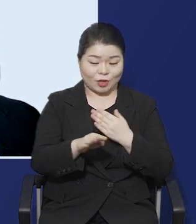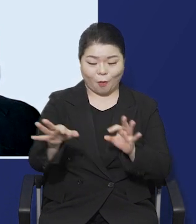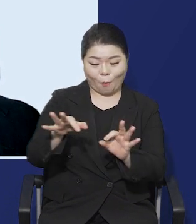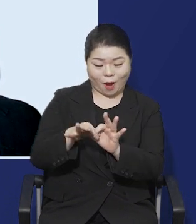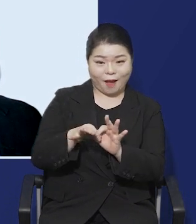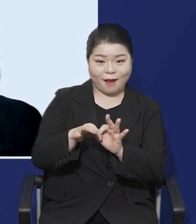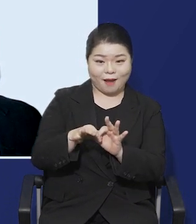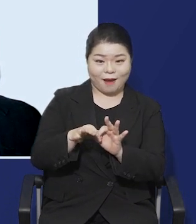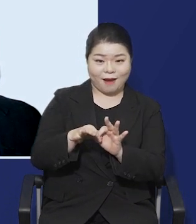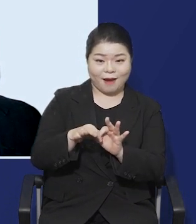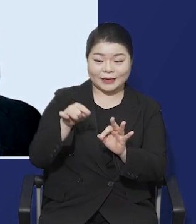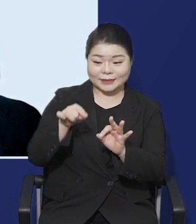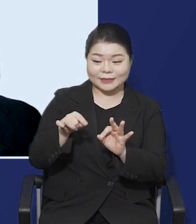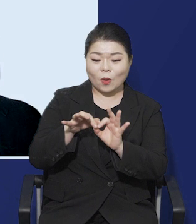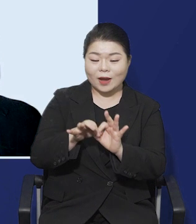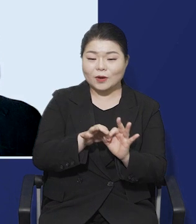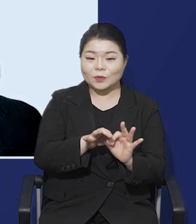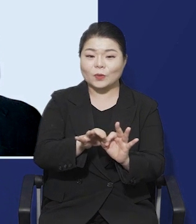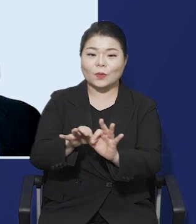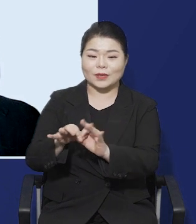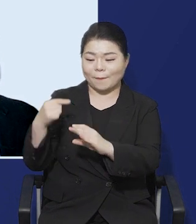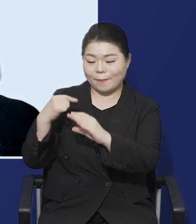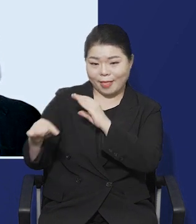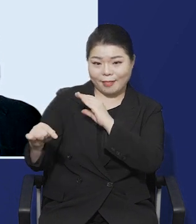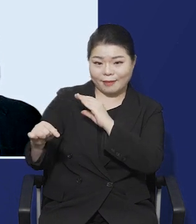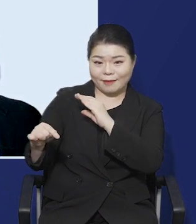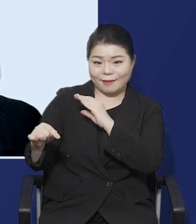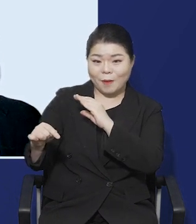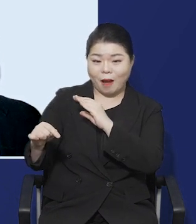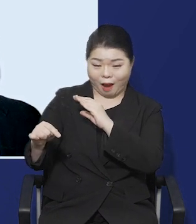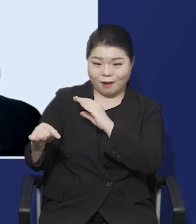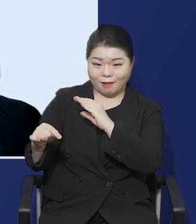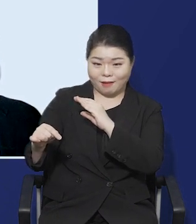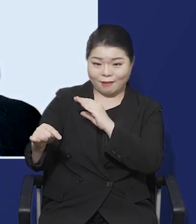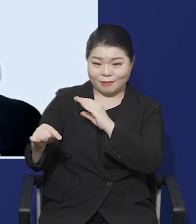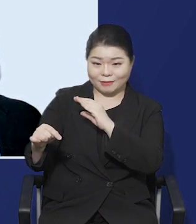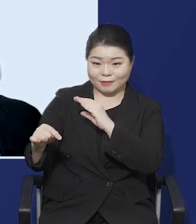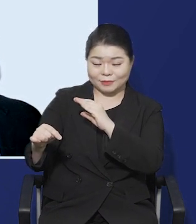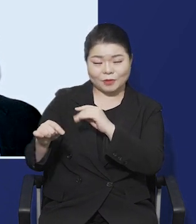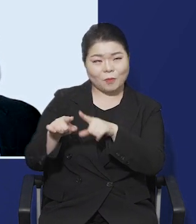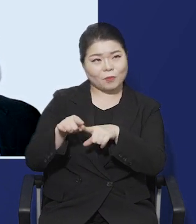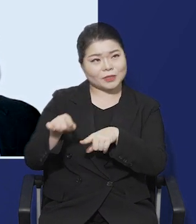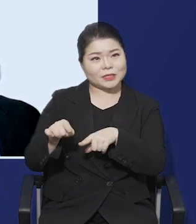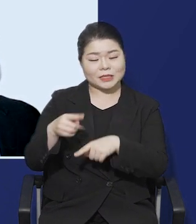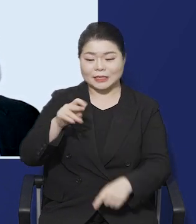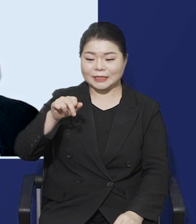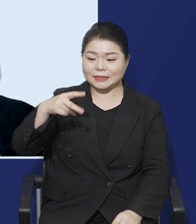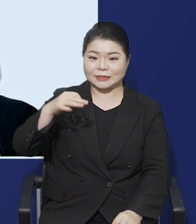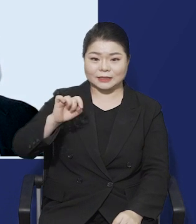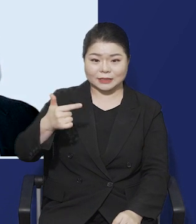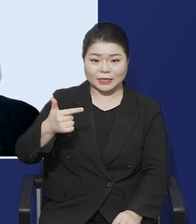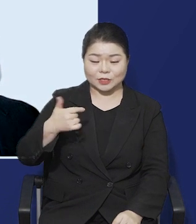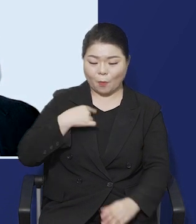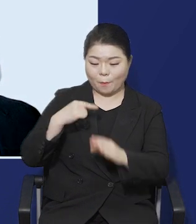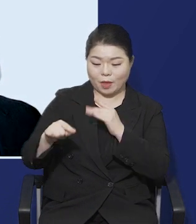관계를 맺고 그 일천 관계를 통해서 이메일을 통해 보내면 이 링크드인에서 그